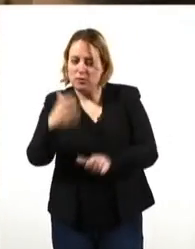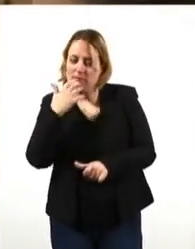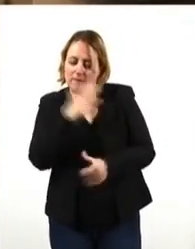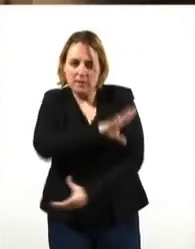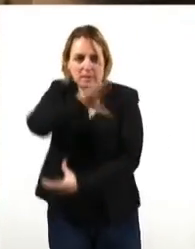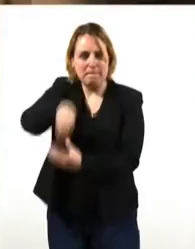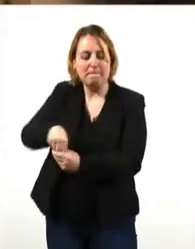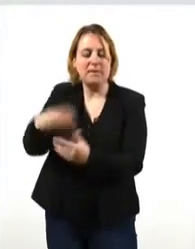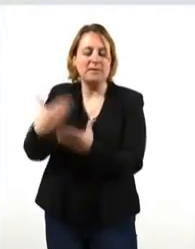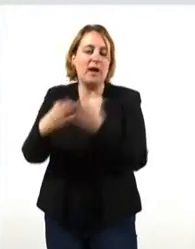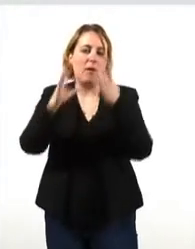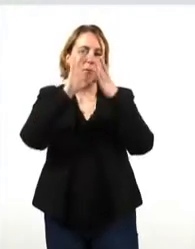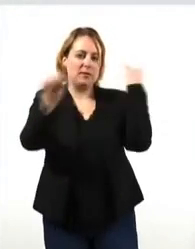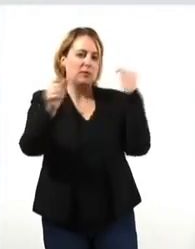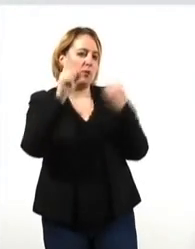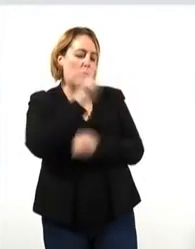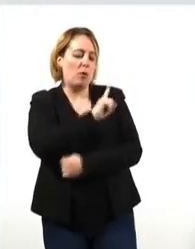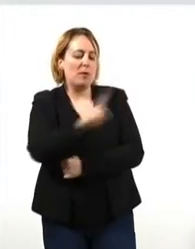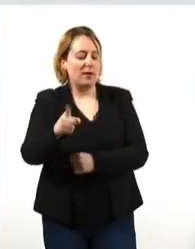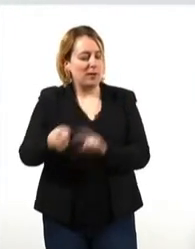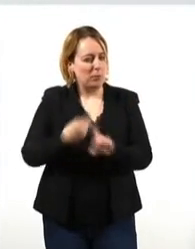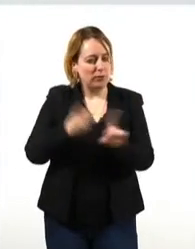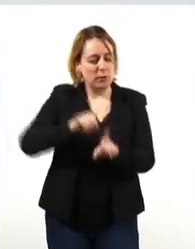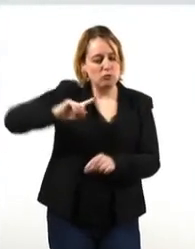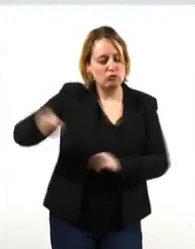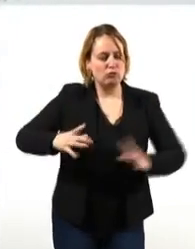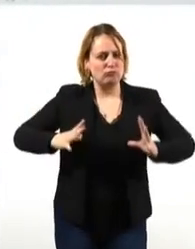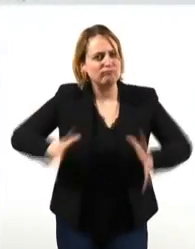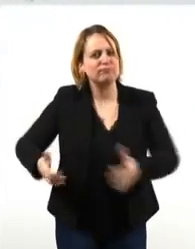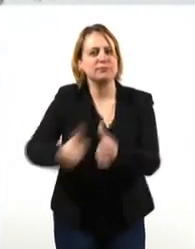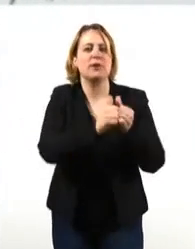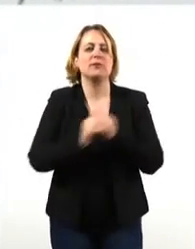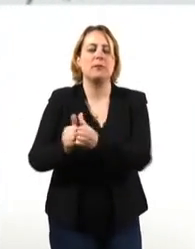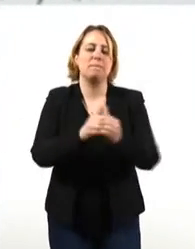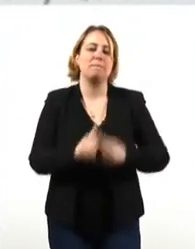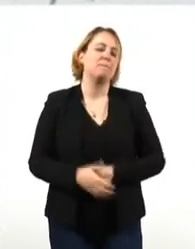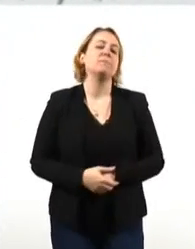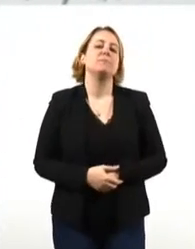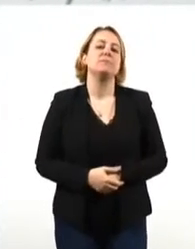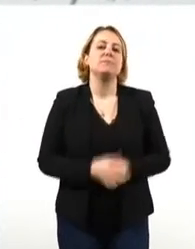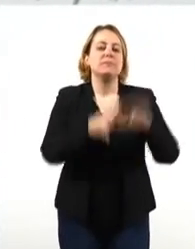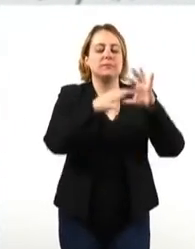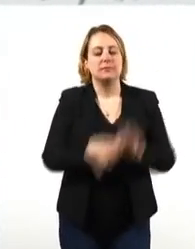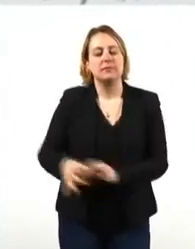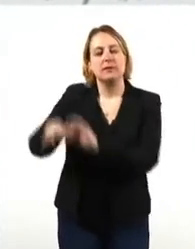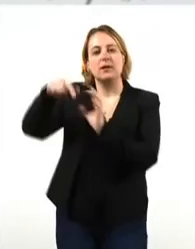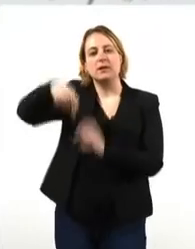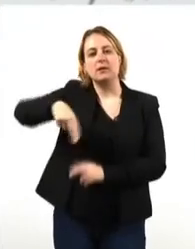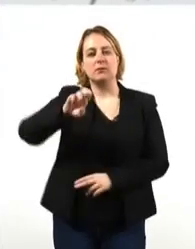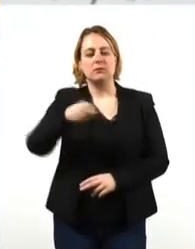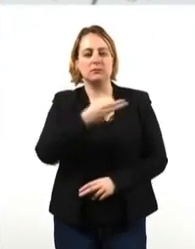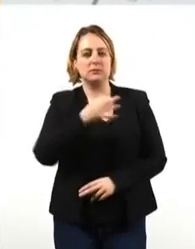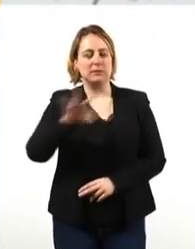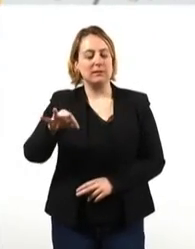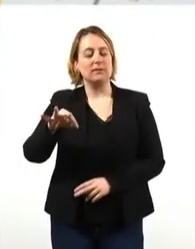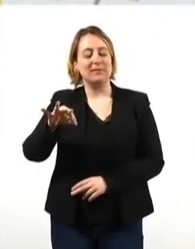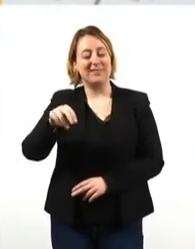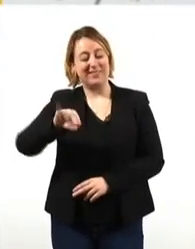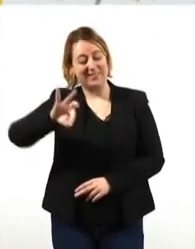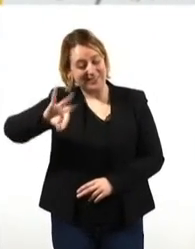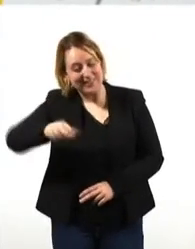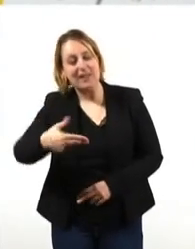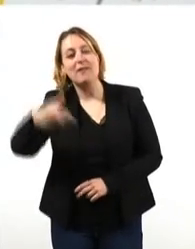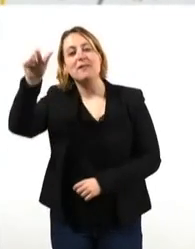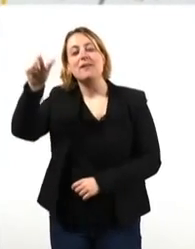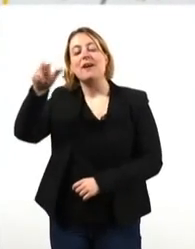de la mobilisation de tous. Merci beaucoup. En rebond, Quentin, toi, tu es l'un des dirigeants de Rêve Jeune, qui est une association qui est très active sur ces sujets de santé. Je